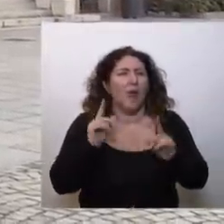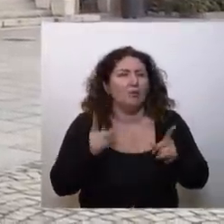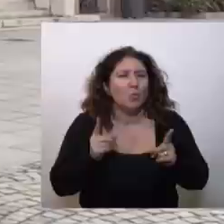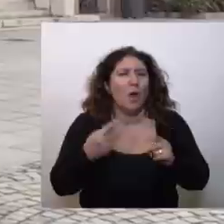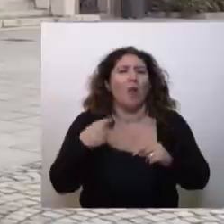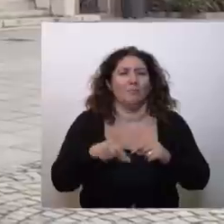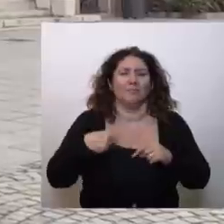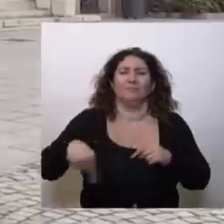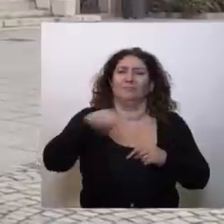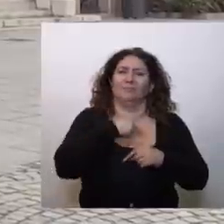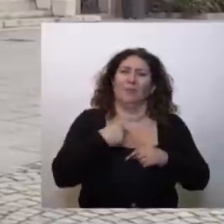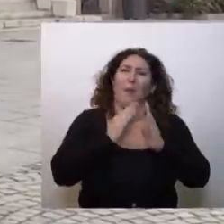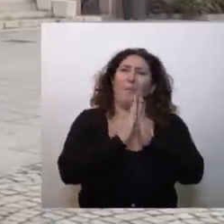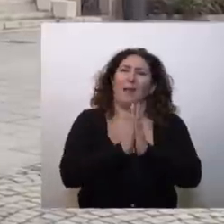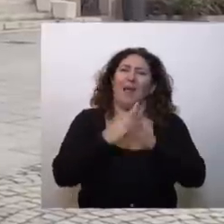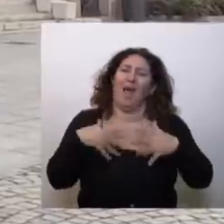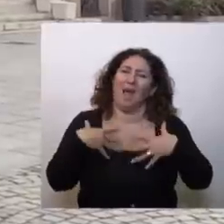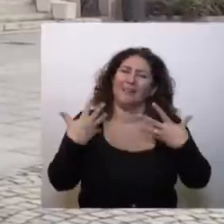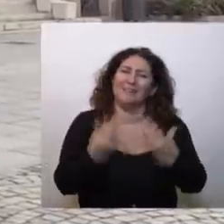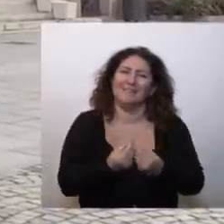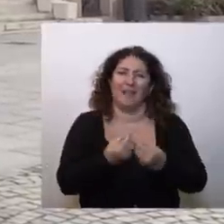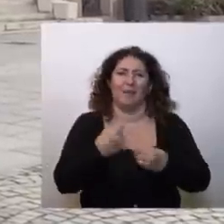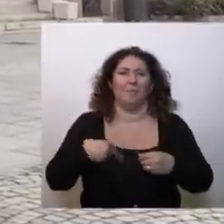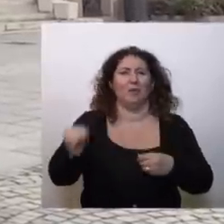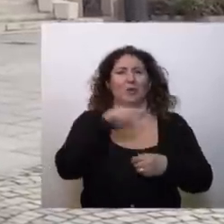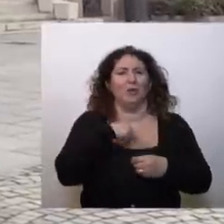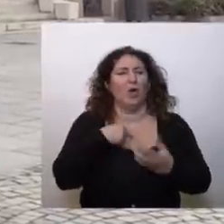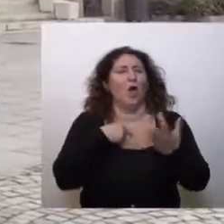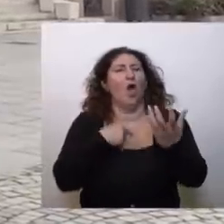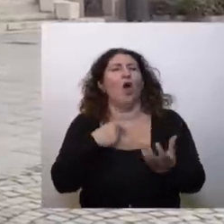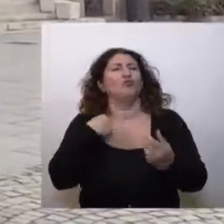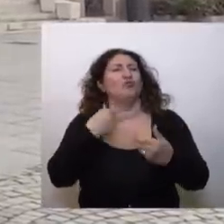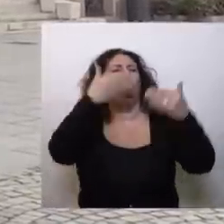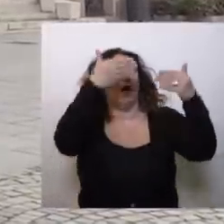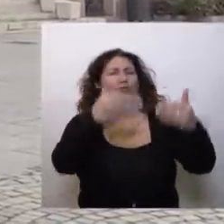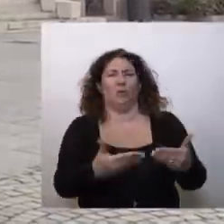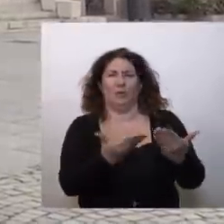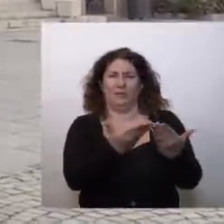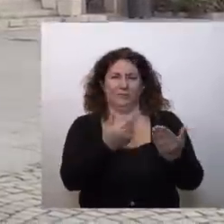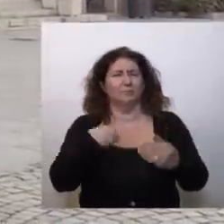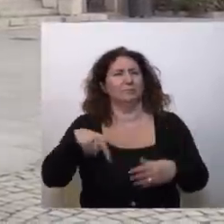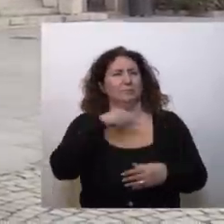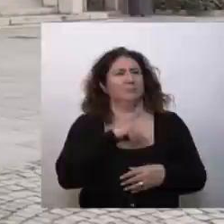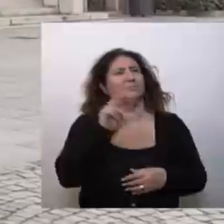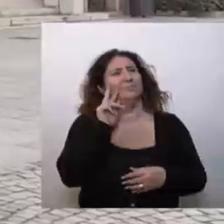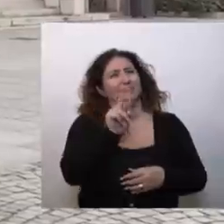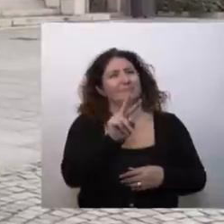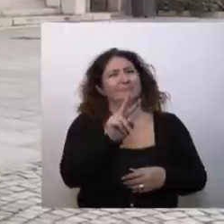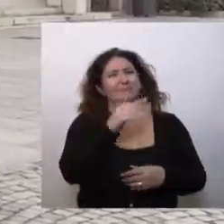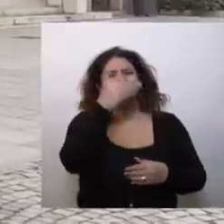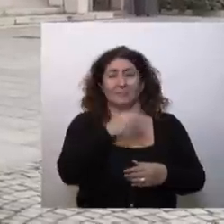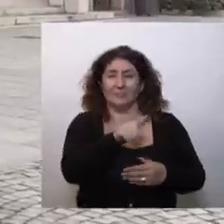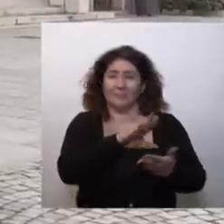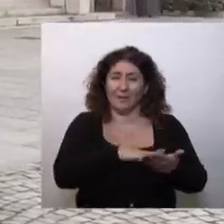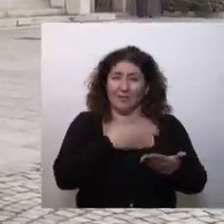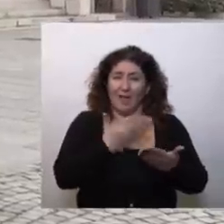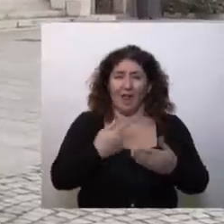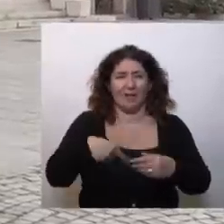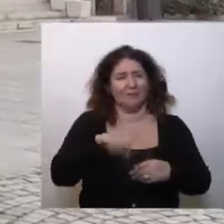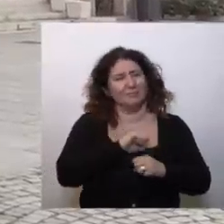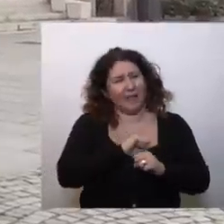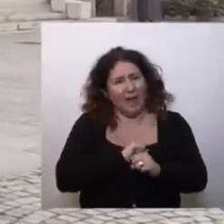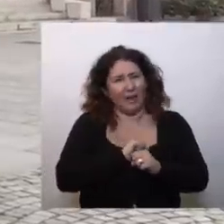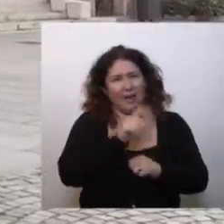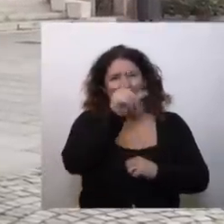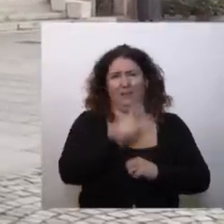il privilegio di poter guardare insieme un oggetto, ma un oggetto per noi sacro, un oggetto in cui crediamo,